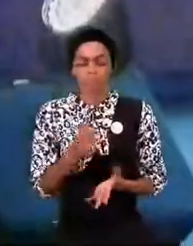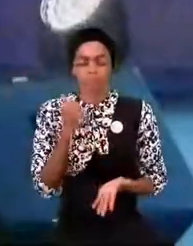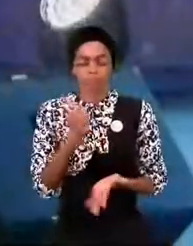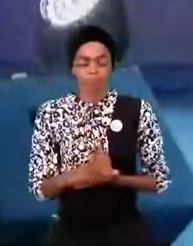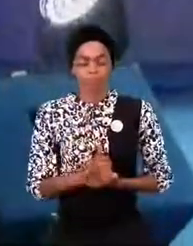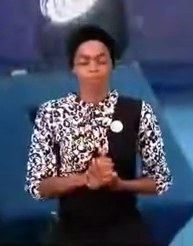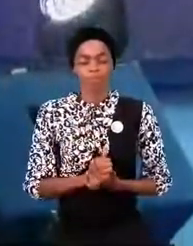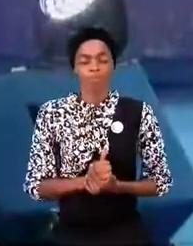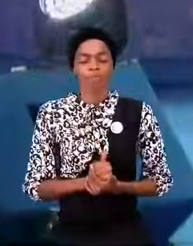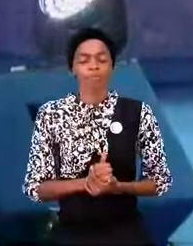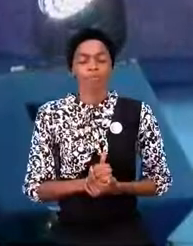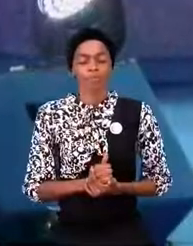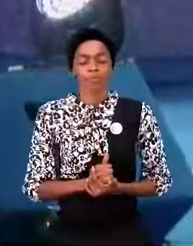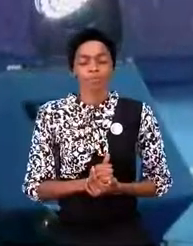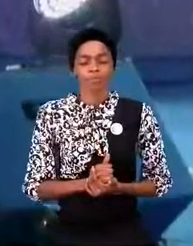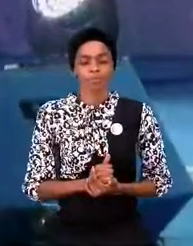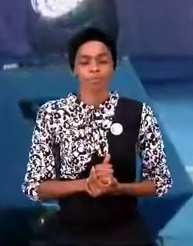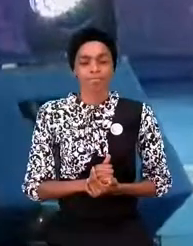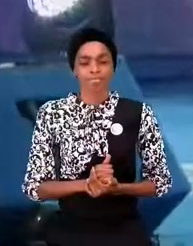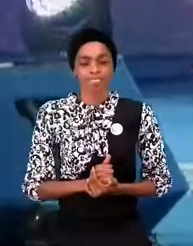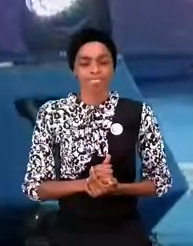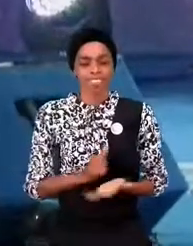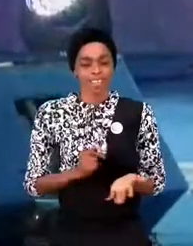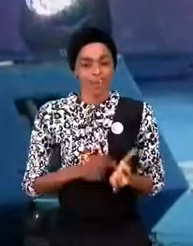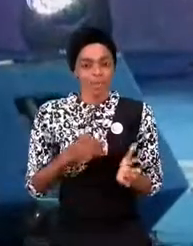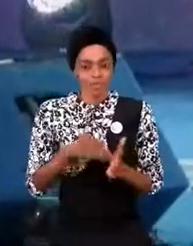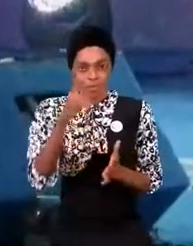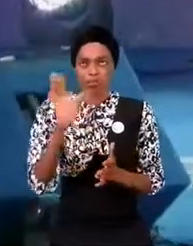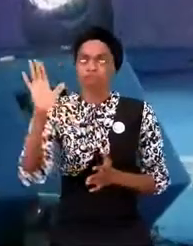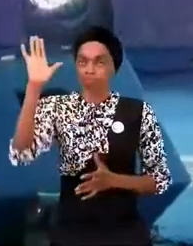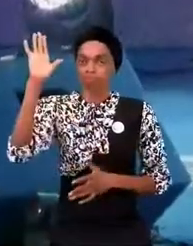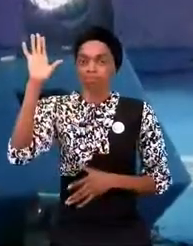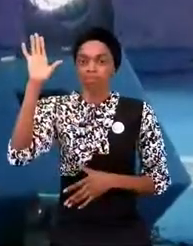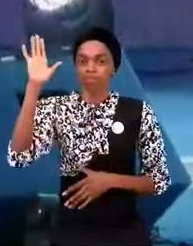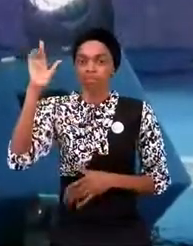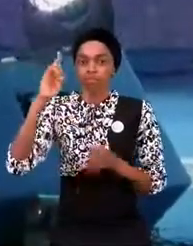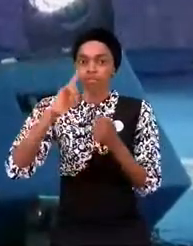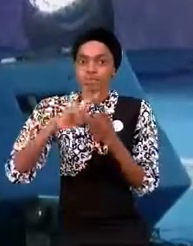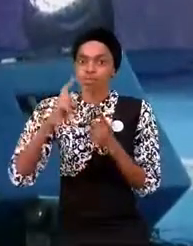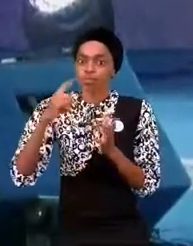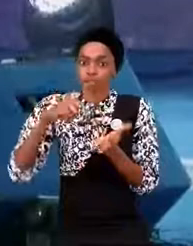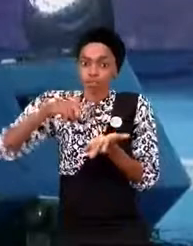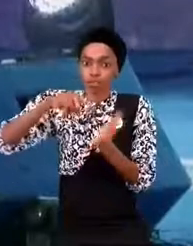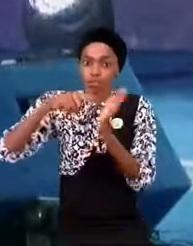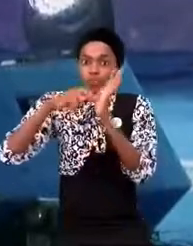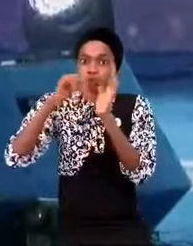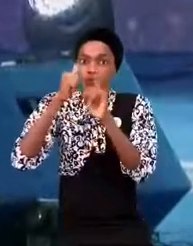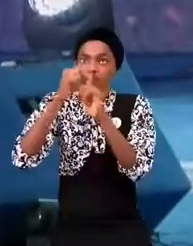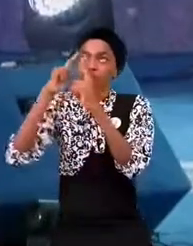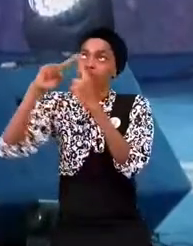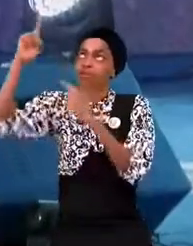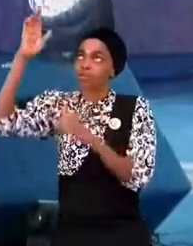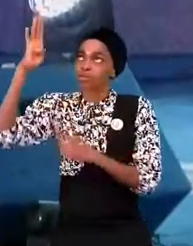Une fois encore, tu vas lever la main. Et identifie-toi devant Dieu, indique à Dieu que tu as besoin de guérison, tu